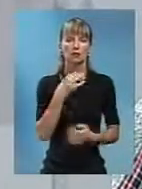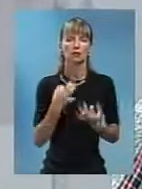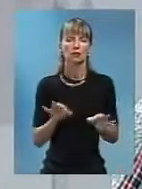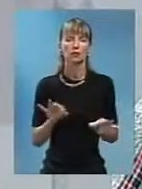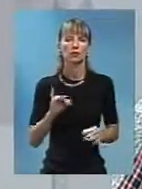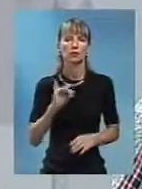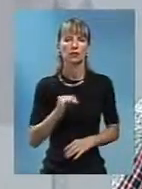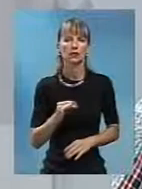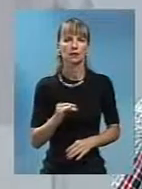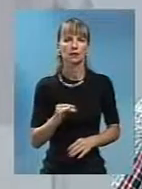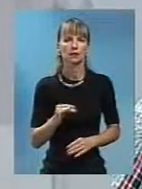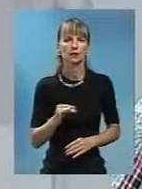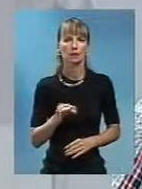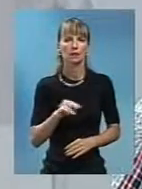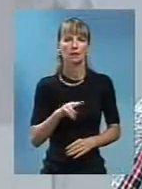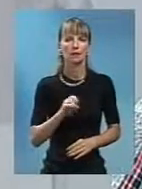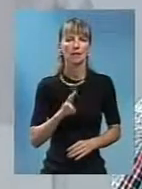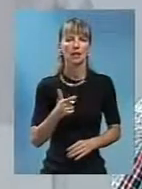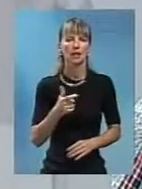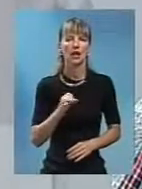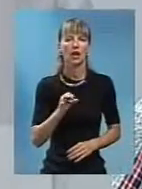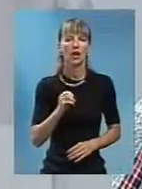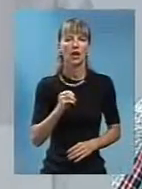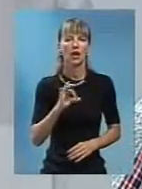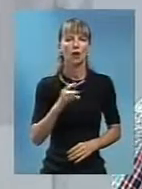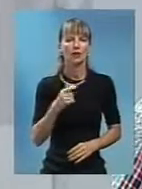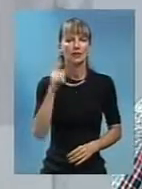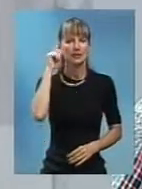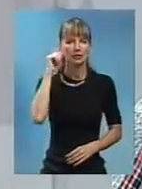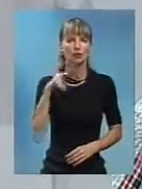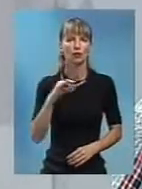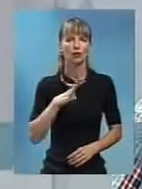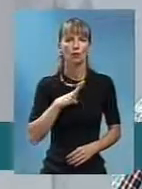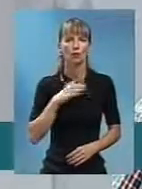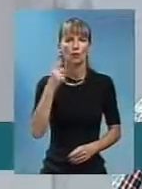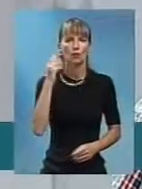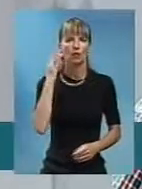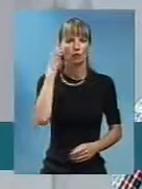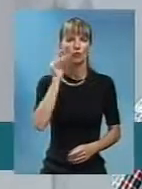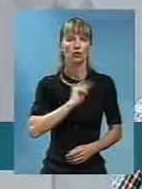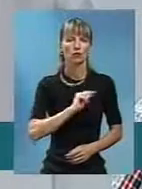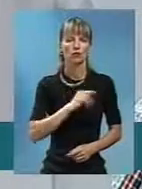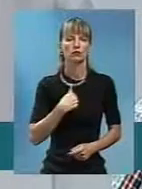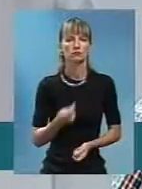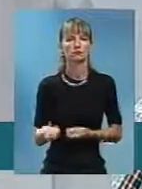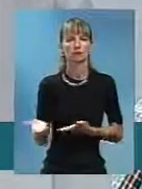і пан Георгій знав про мою творчість, і він мене запросив